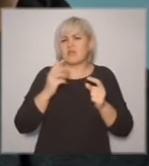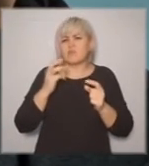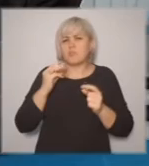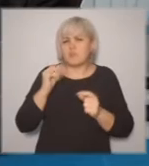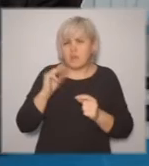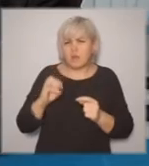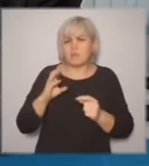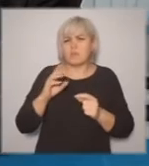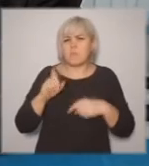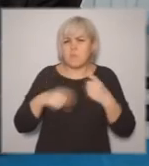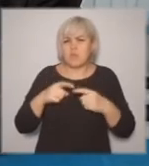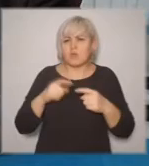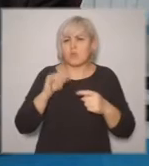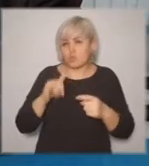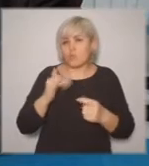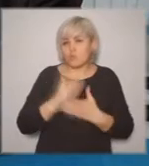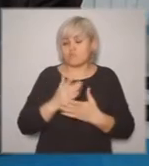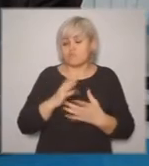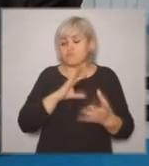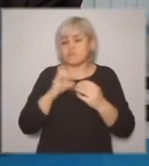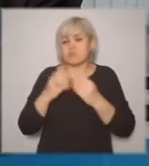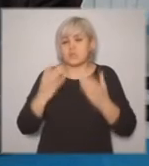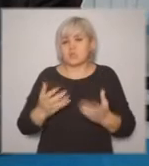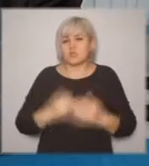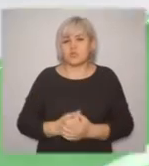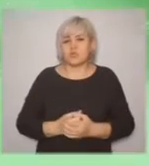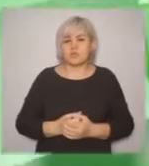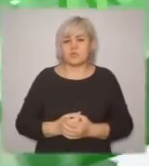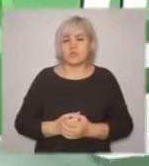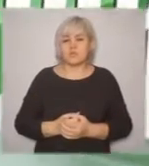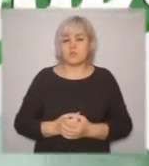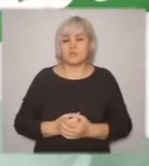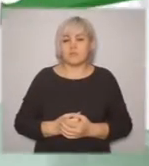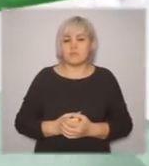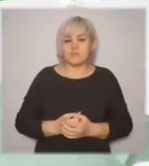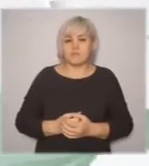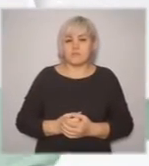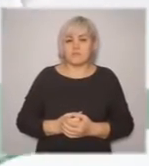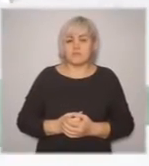метает, он бегает. И у него есть результат.